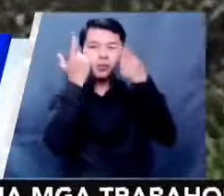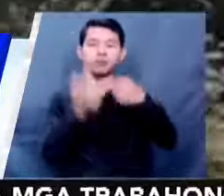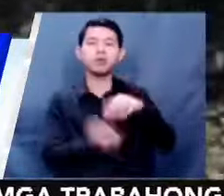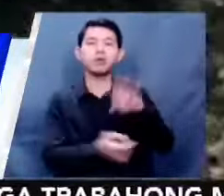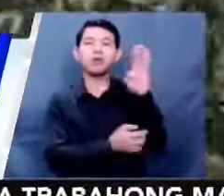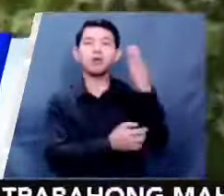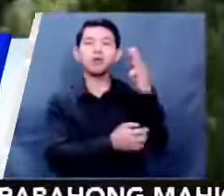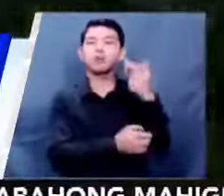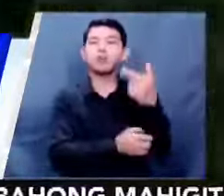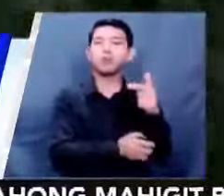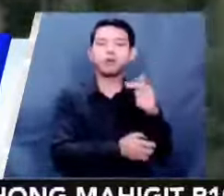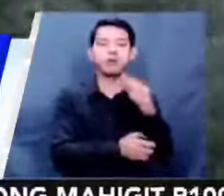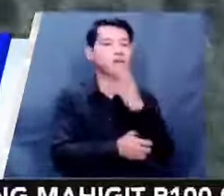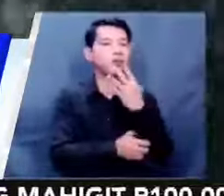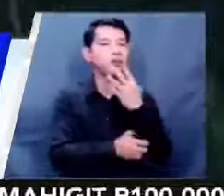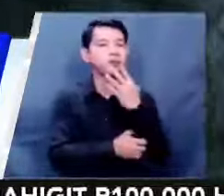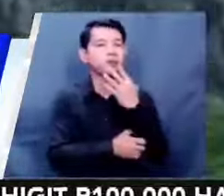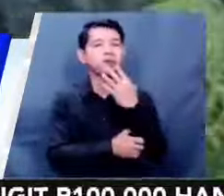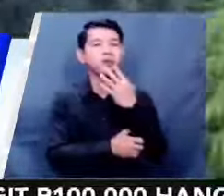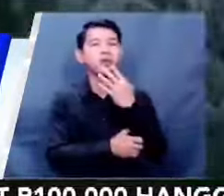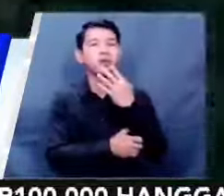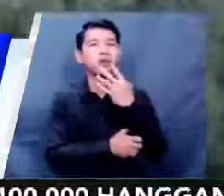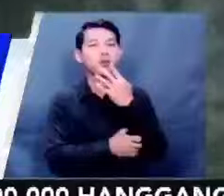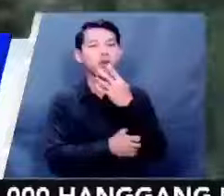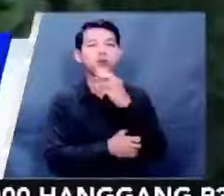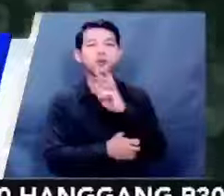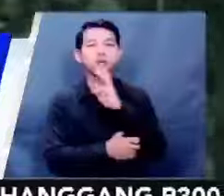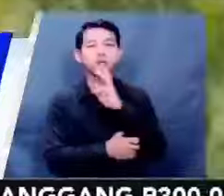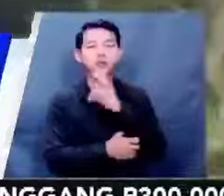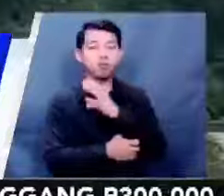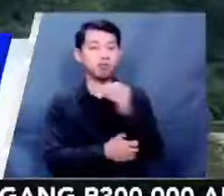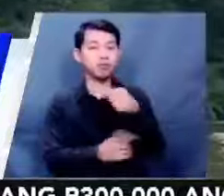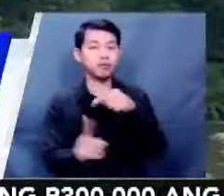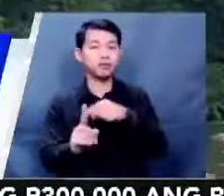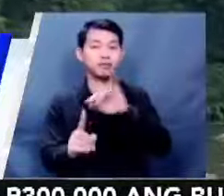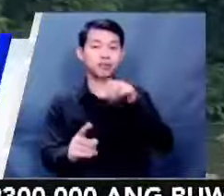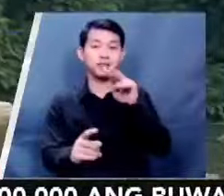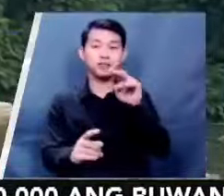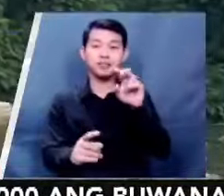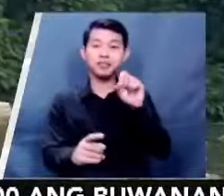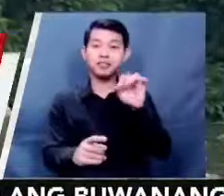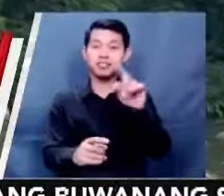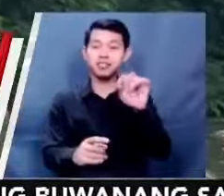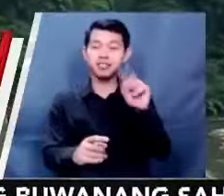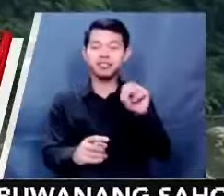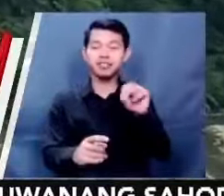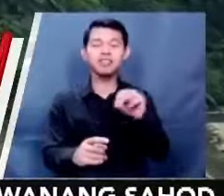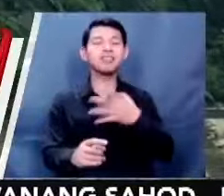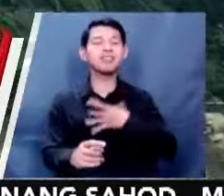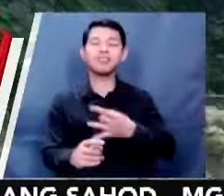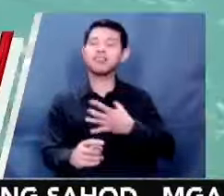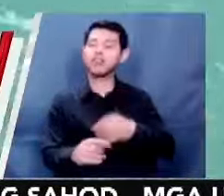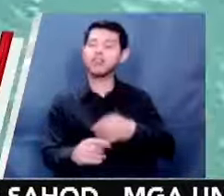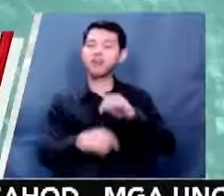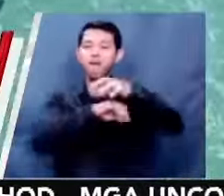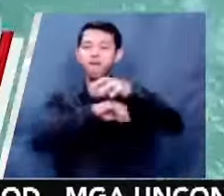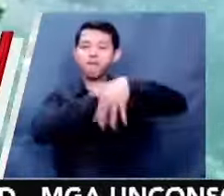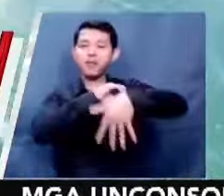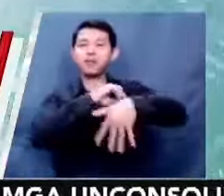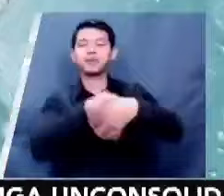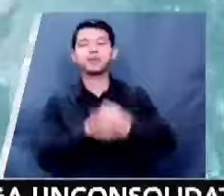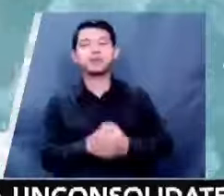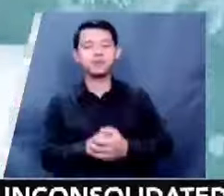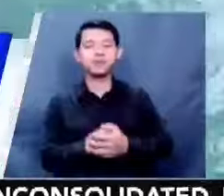Kaya itong si Justin, na-fall agad sa Kawasan Falls. Mababait, sobrang bait ng tour guide doon. Promise, 10 out of 10